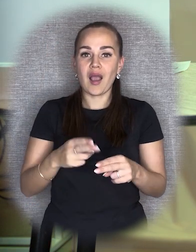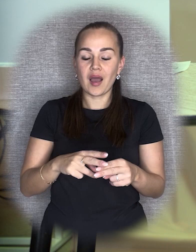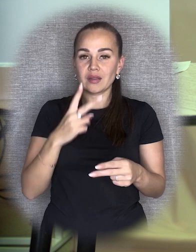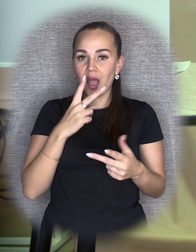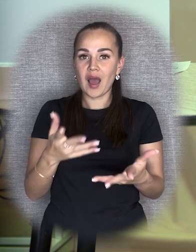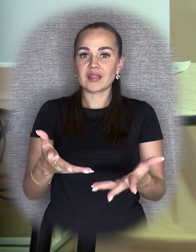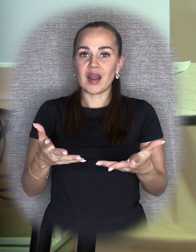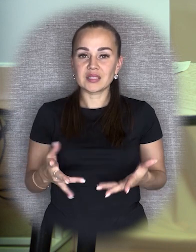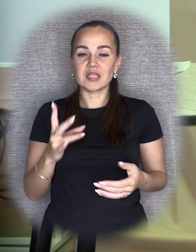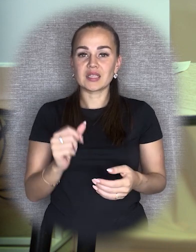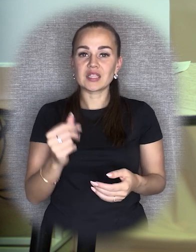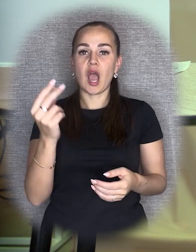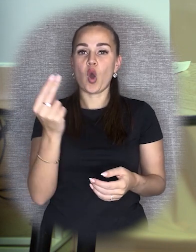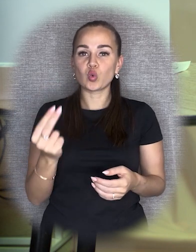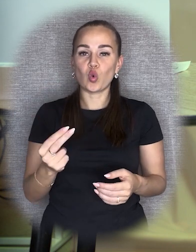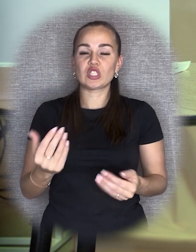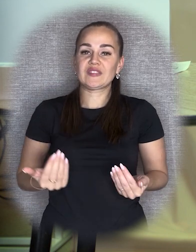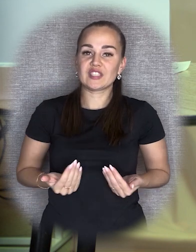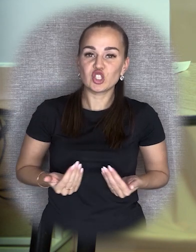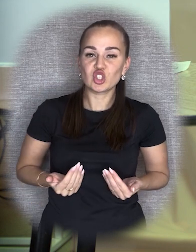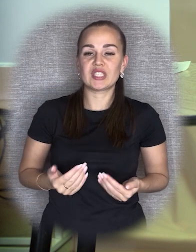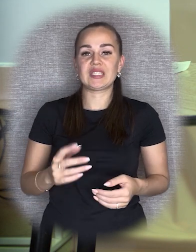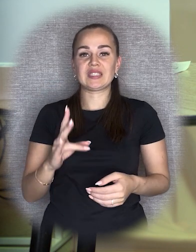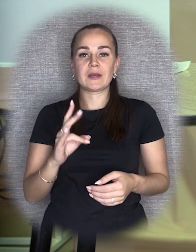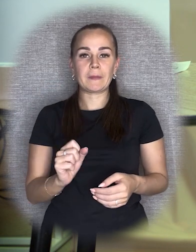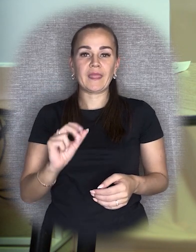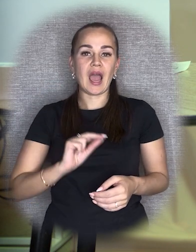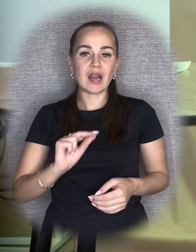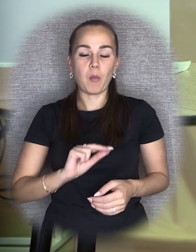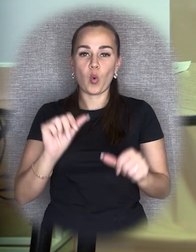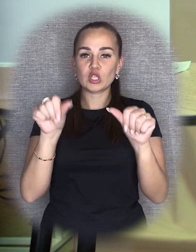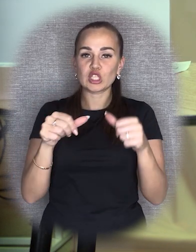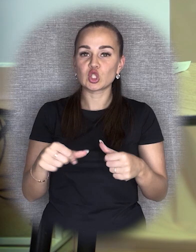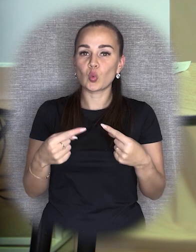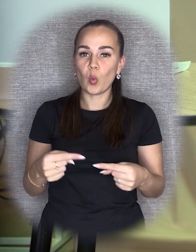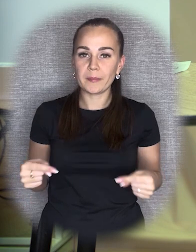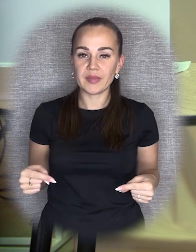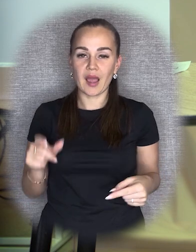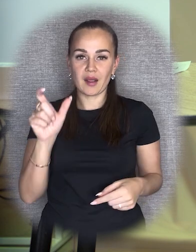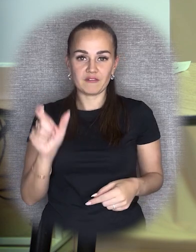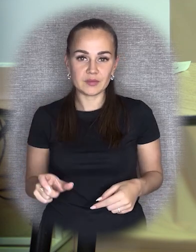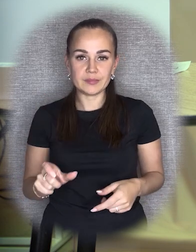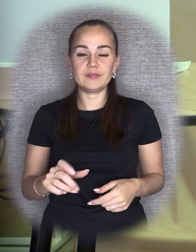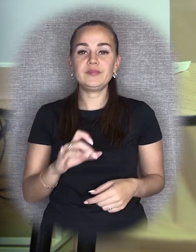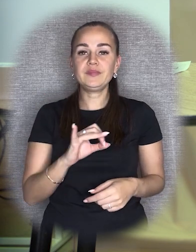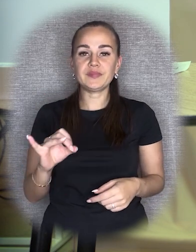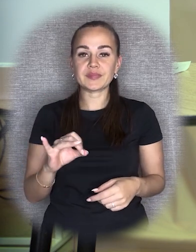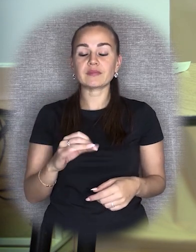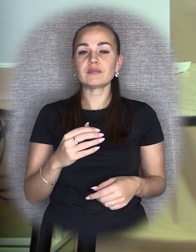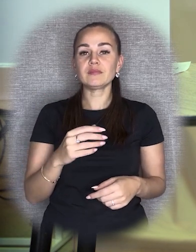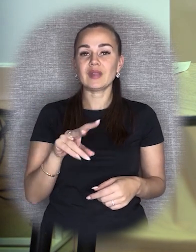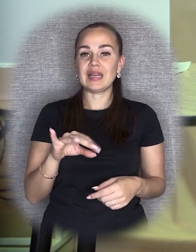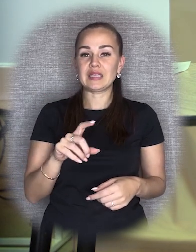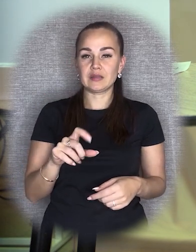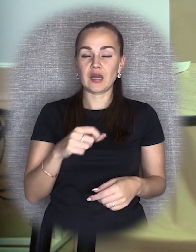на художественной жизни, на пластике, на работе скульпторов. И раз уж Лиза заговорила